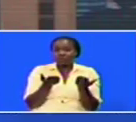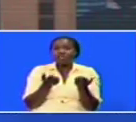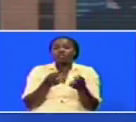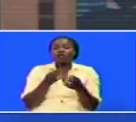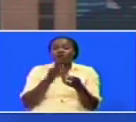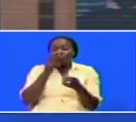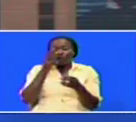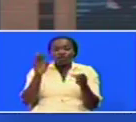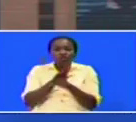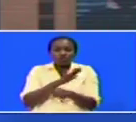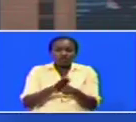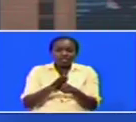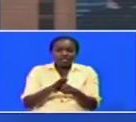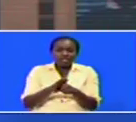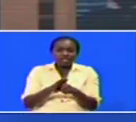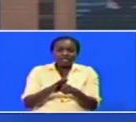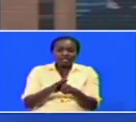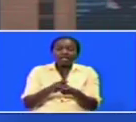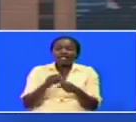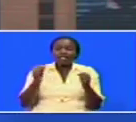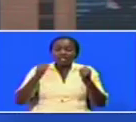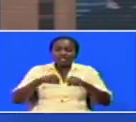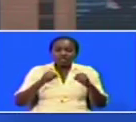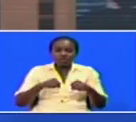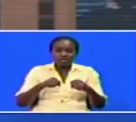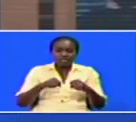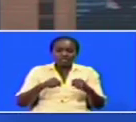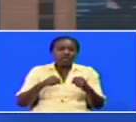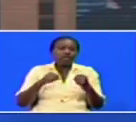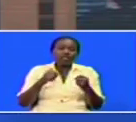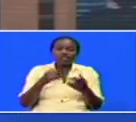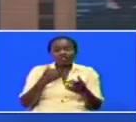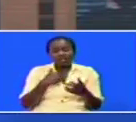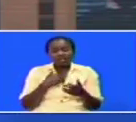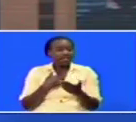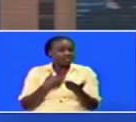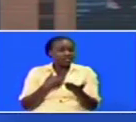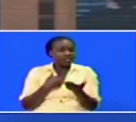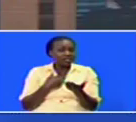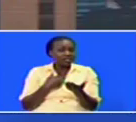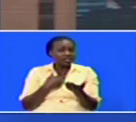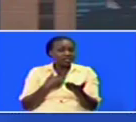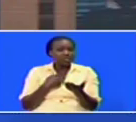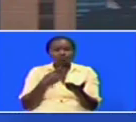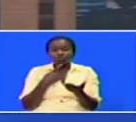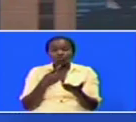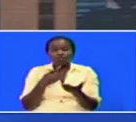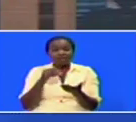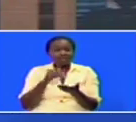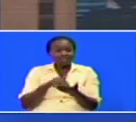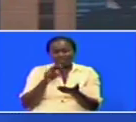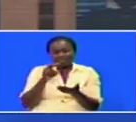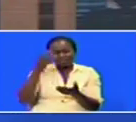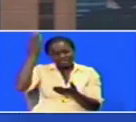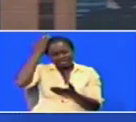accomplish ile makubaliano kati yenye wametia sahihi leo ndipo tusiweze tena kupata mgomo